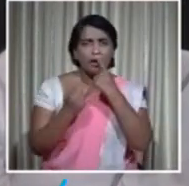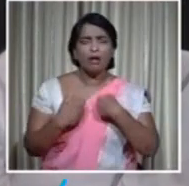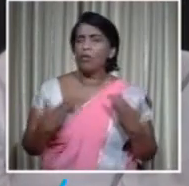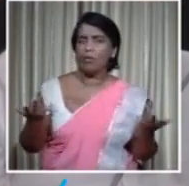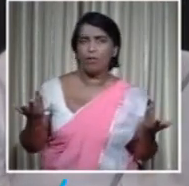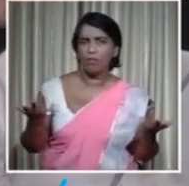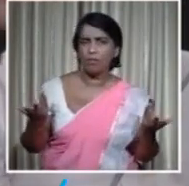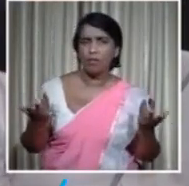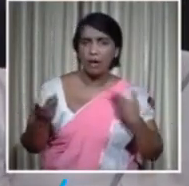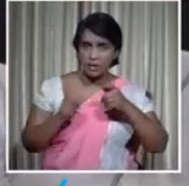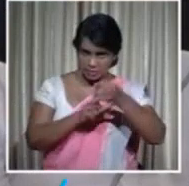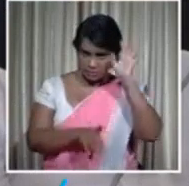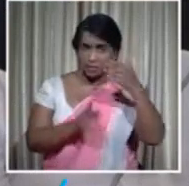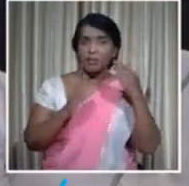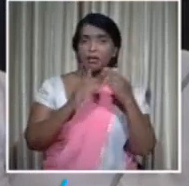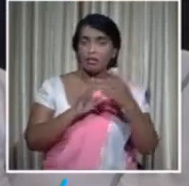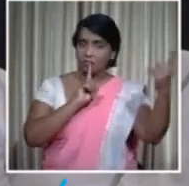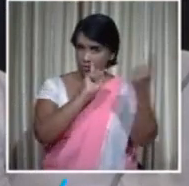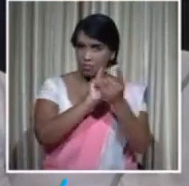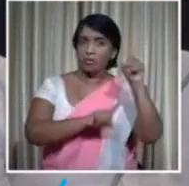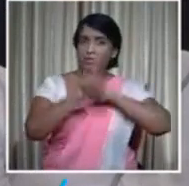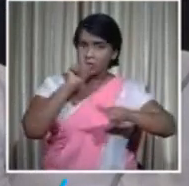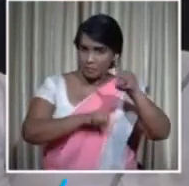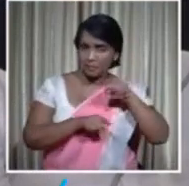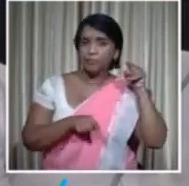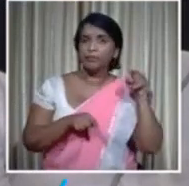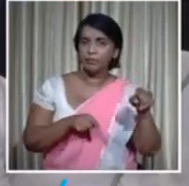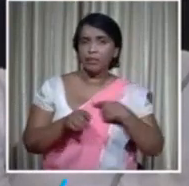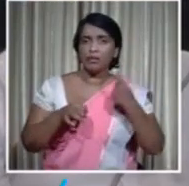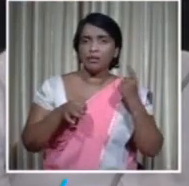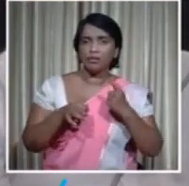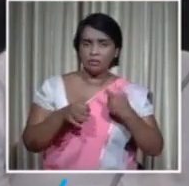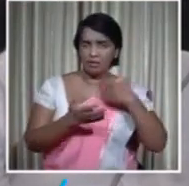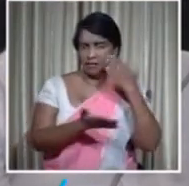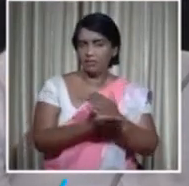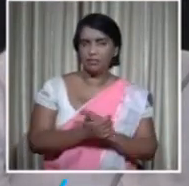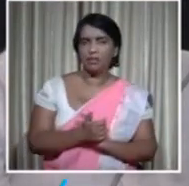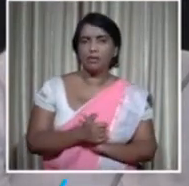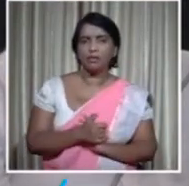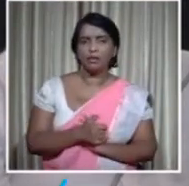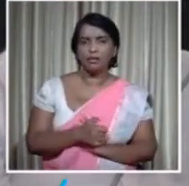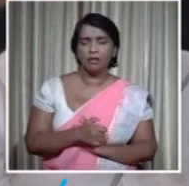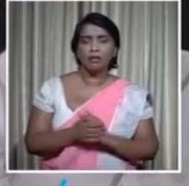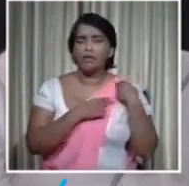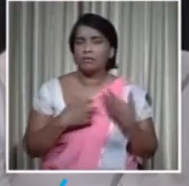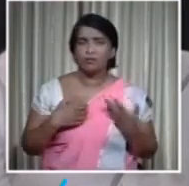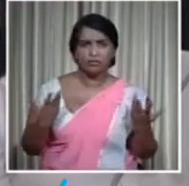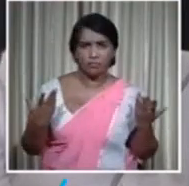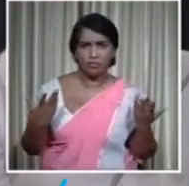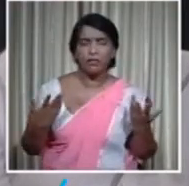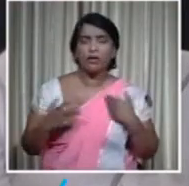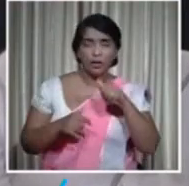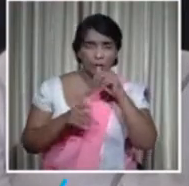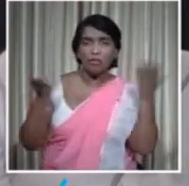කියන්නේ? අපිට ජනාධිපති මන්දිරේ සාකච්ඡා කරලා මේ ප්‍රශ්න විසඳන්න බෑ. I will stop. එතන ඒකන නෛතික වගකීමක් නැහැ.